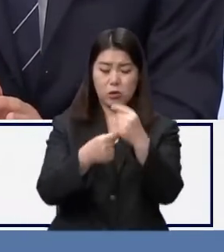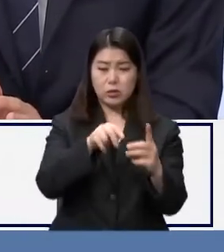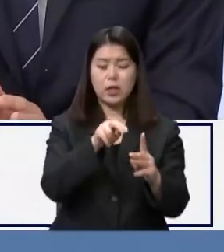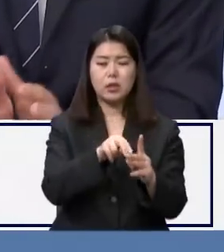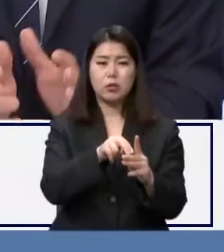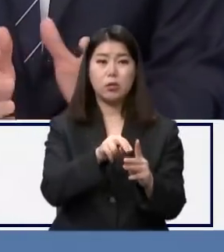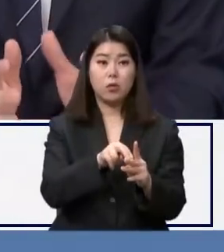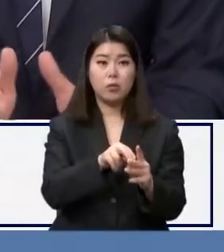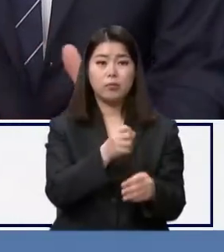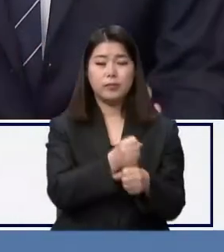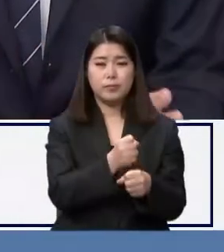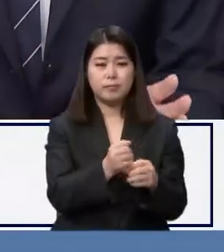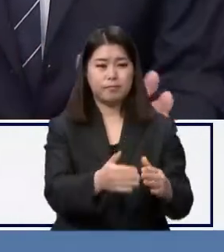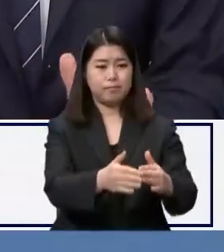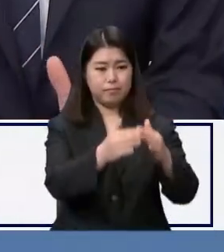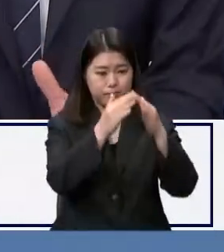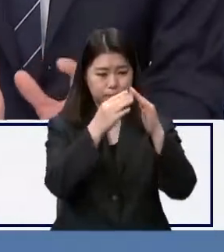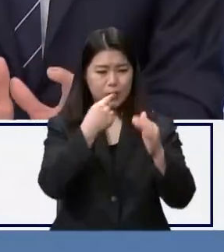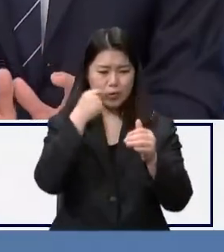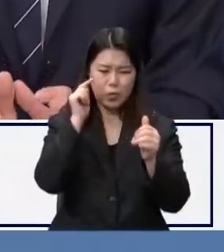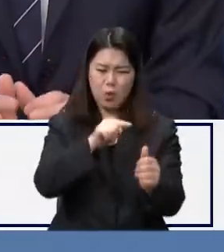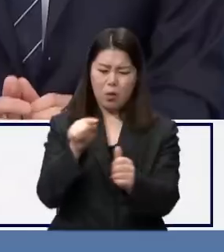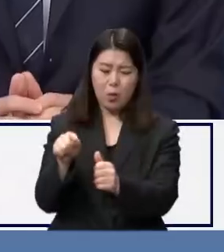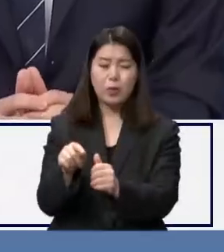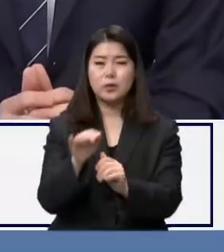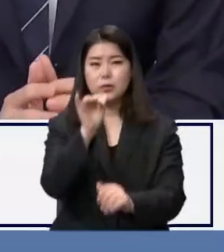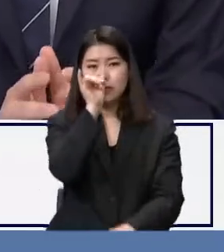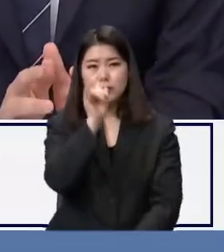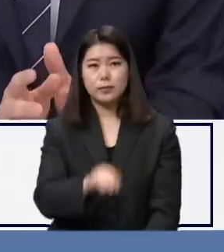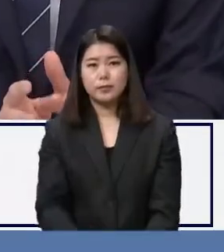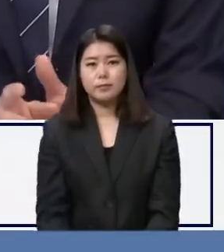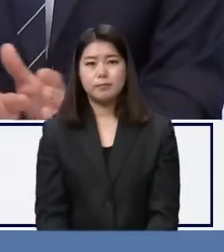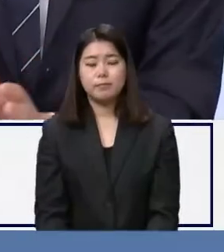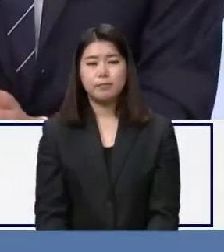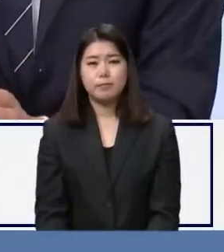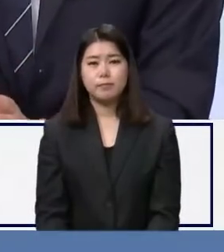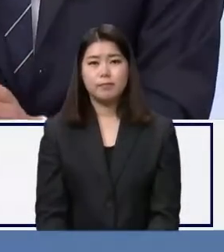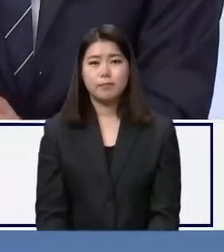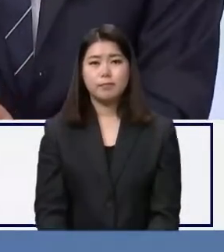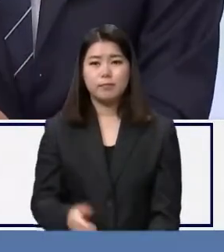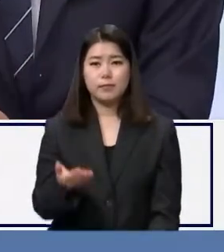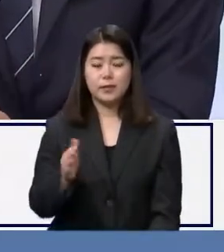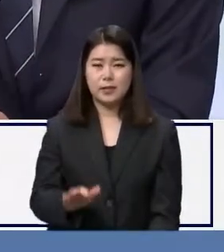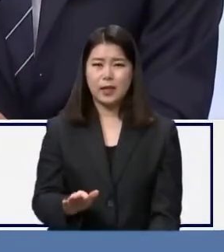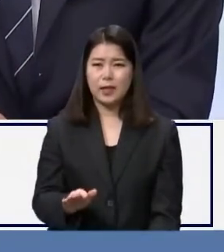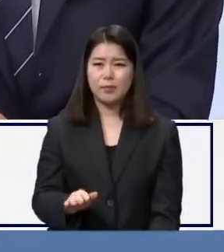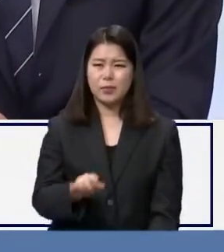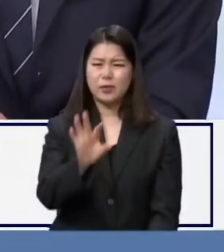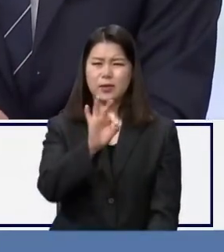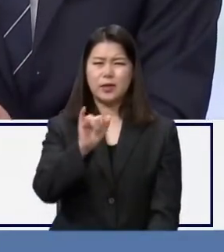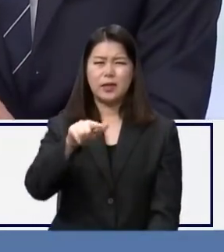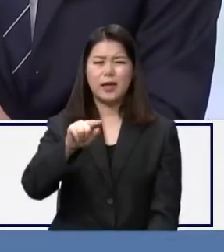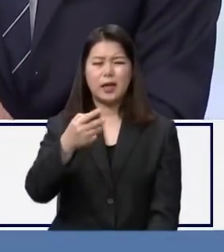만들어서 조치를 하고 있어요 근데 이제 조금 이렇게 아까 이간질이란 말이란 이런 것들이